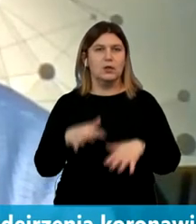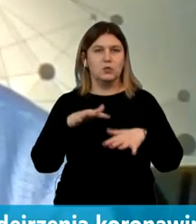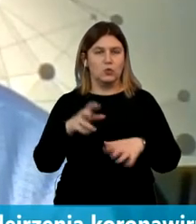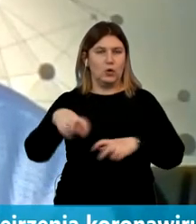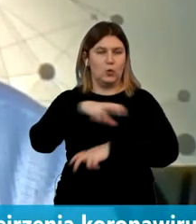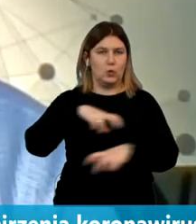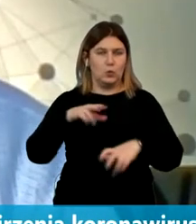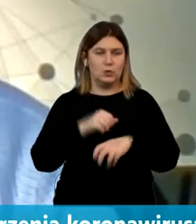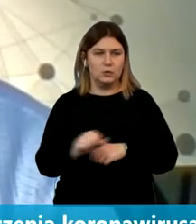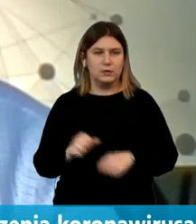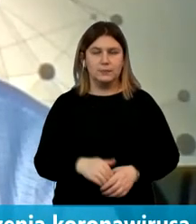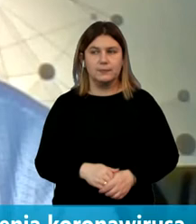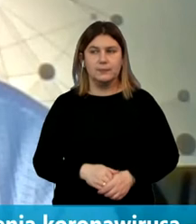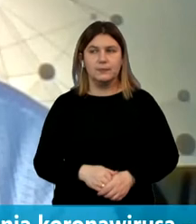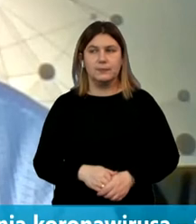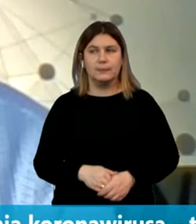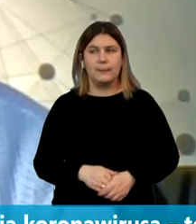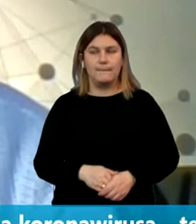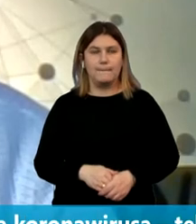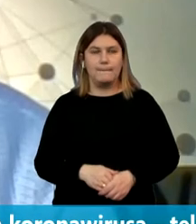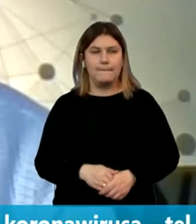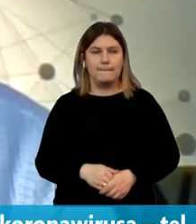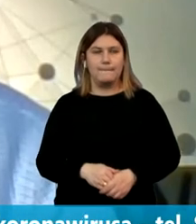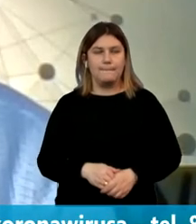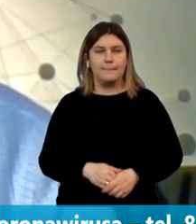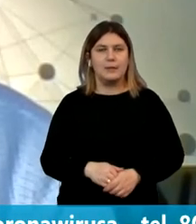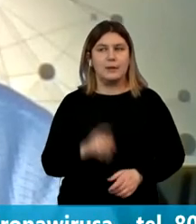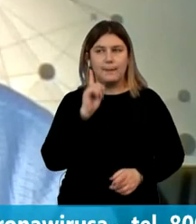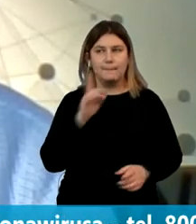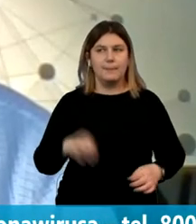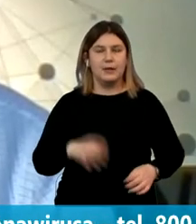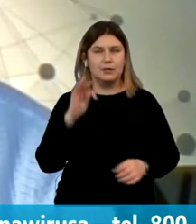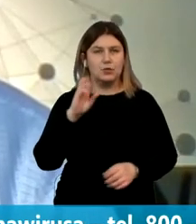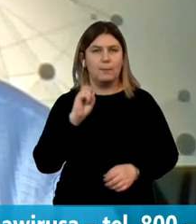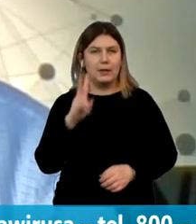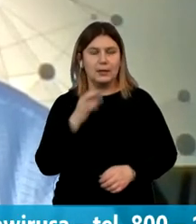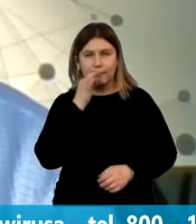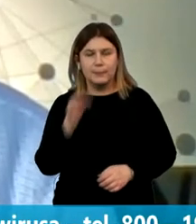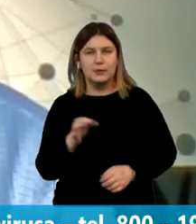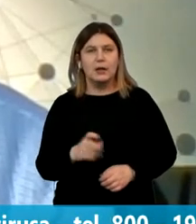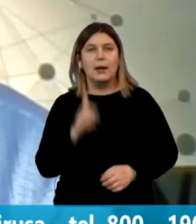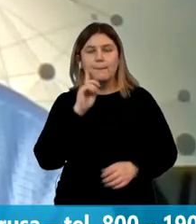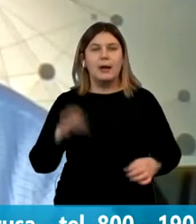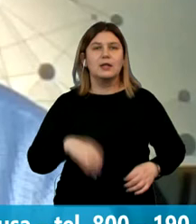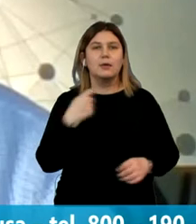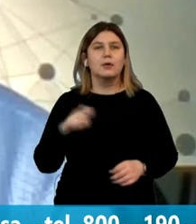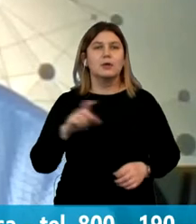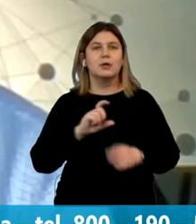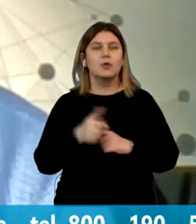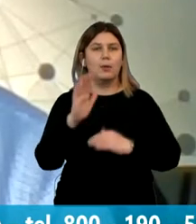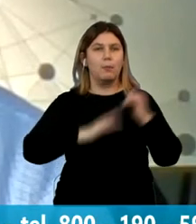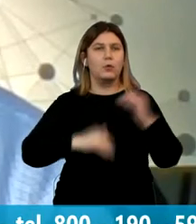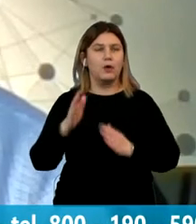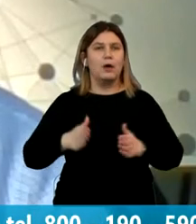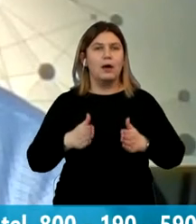ruchu. Proszę następne. Pan Tomek pyta. Panie prezydencie, co z przebudową Alei Wyzwolenia?